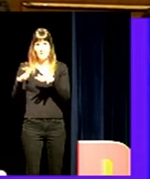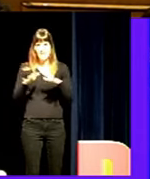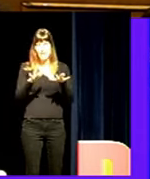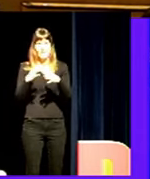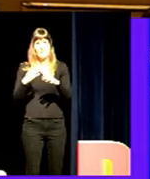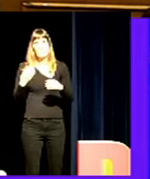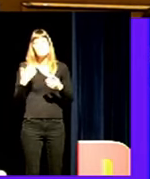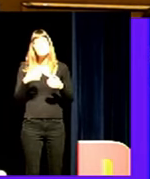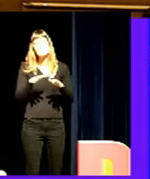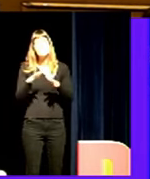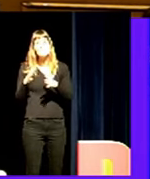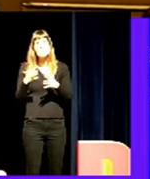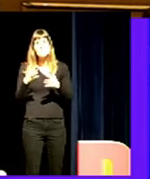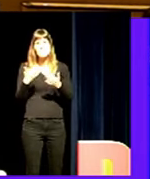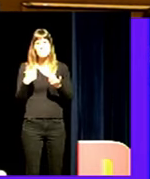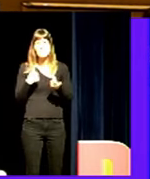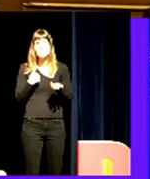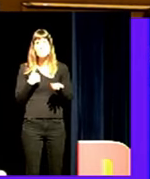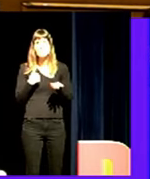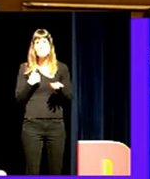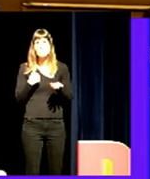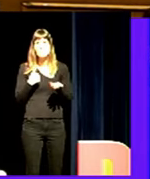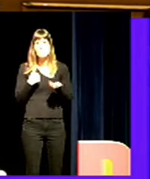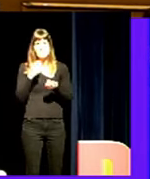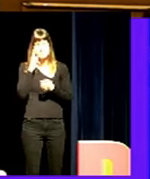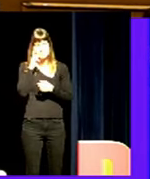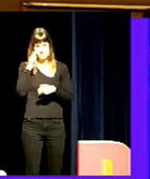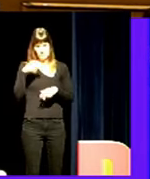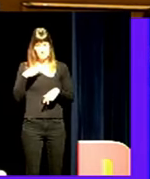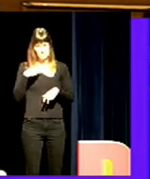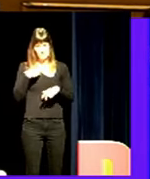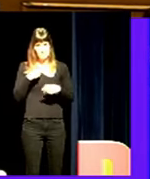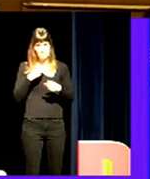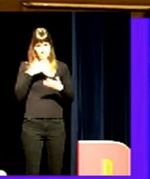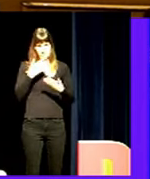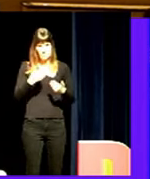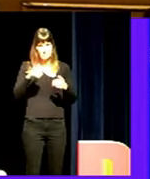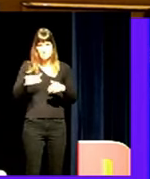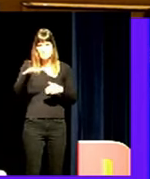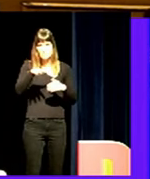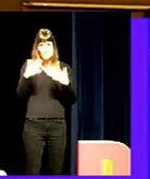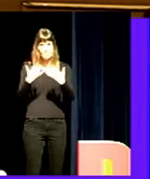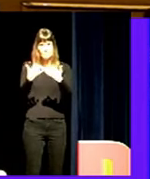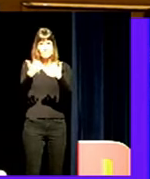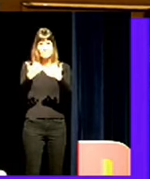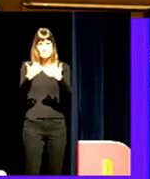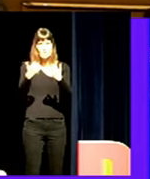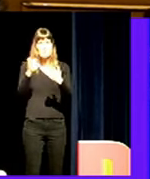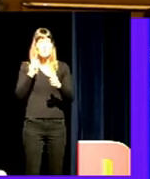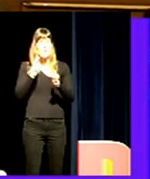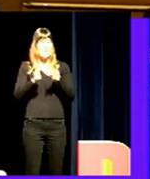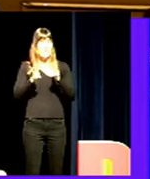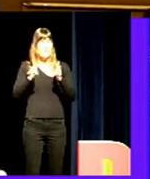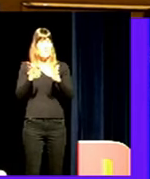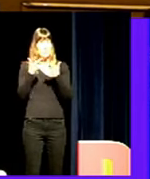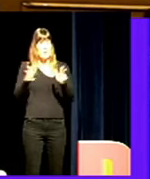ere. Zergatik, eta jo, begira non dagoen, eta zen espazetan, eta ez da bakarrik euskalduna dagoelako,